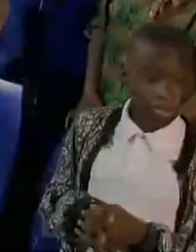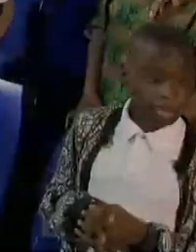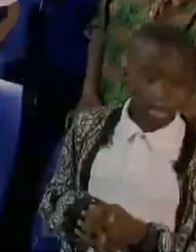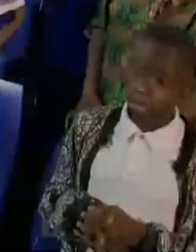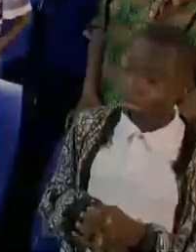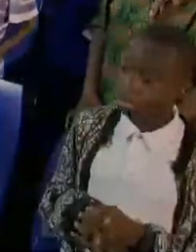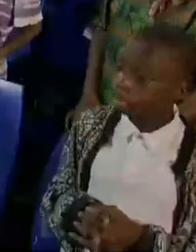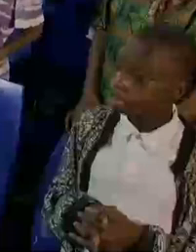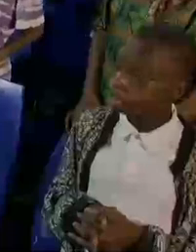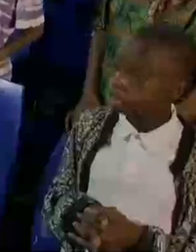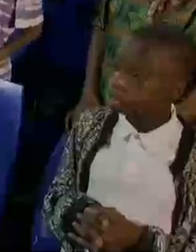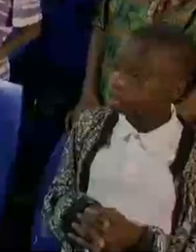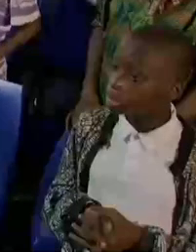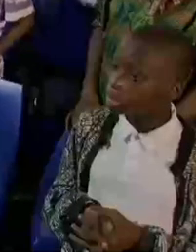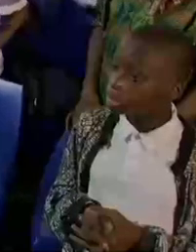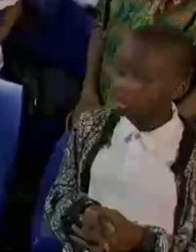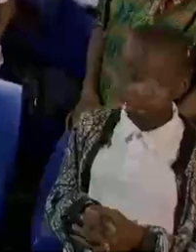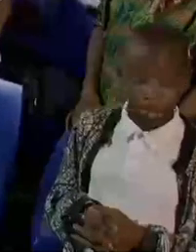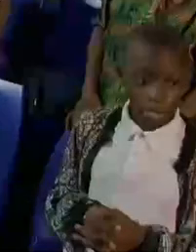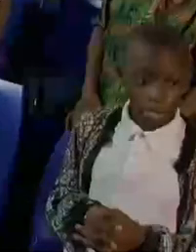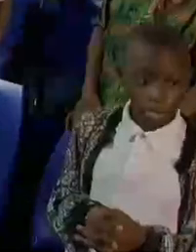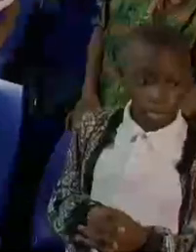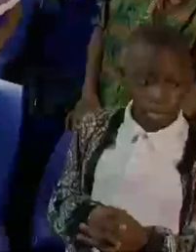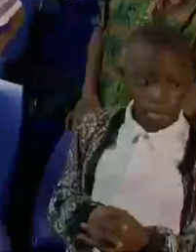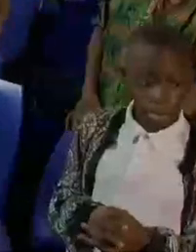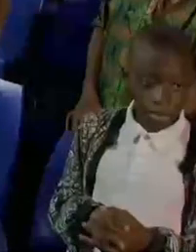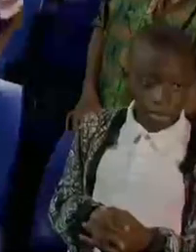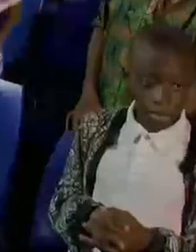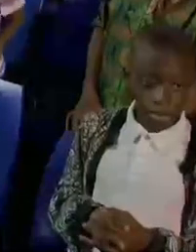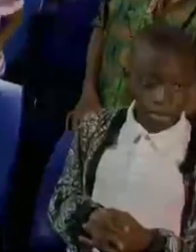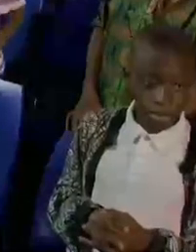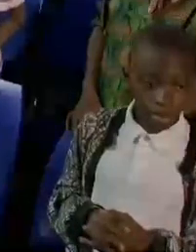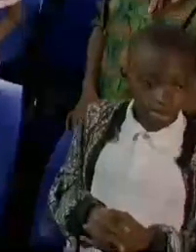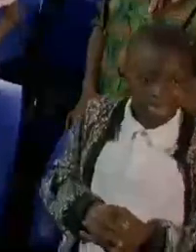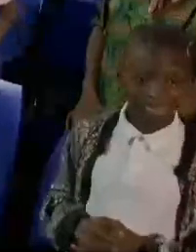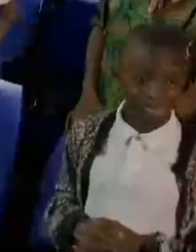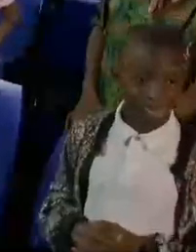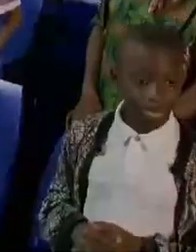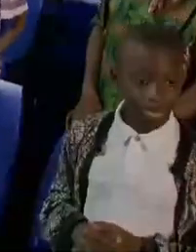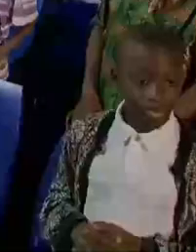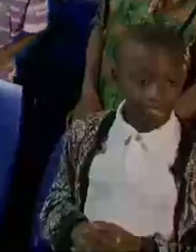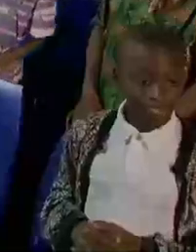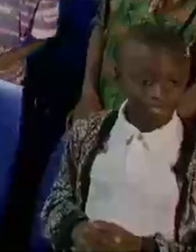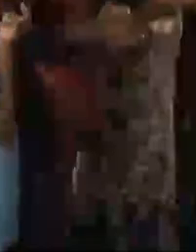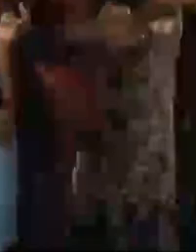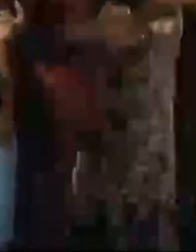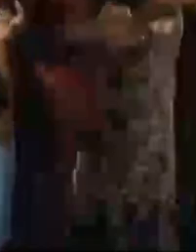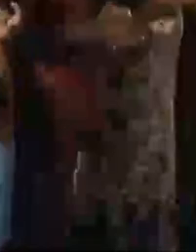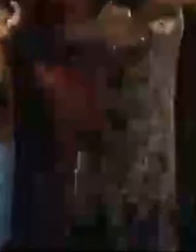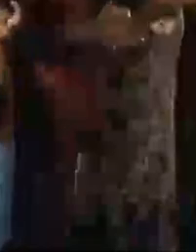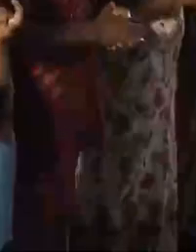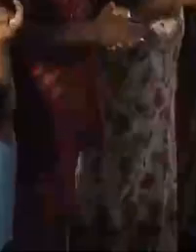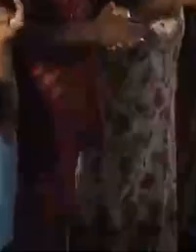Vous êtes là ce soir pour la libération, la transformation, la